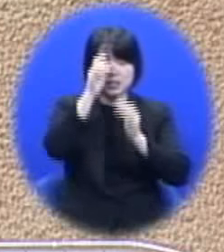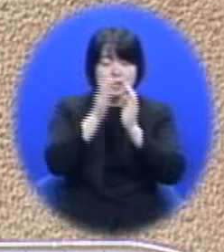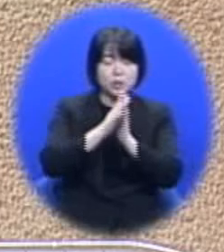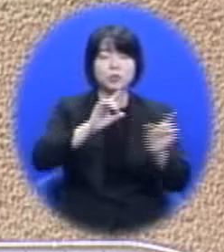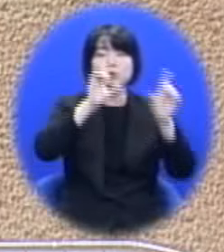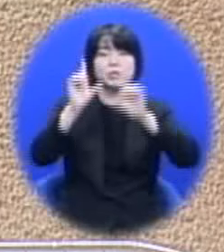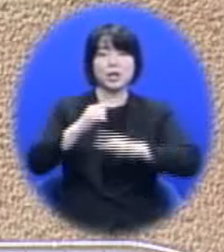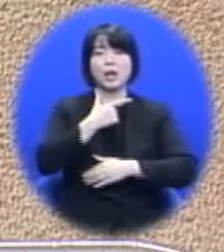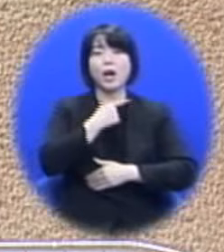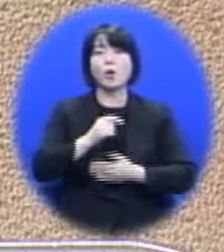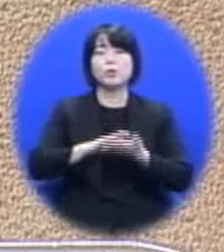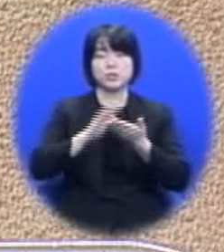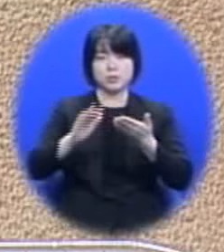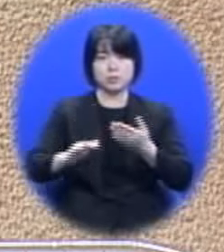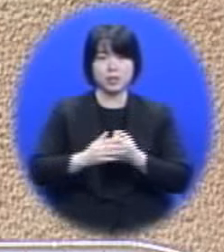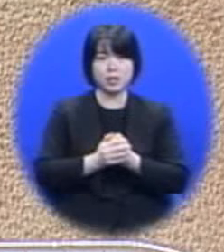싶어요.